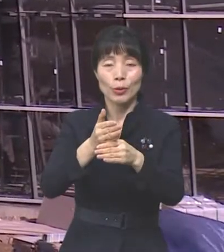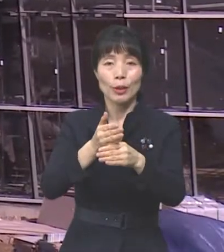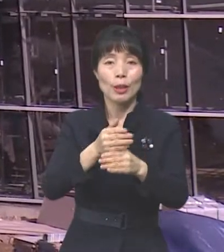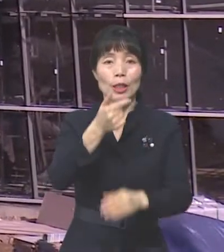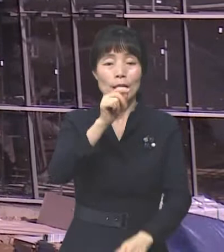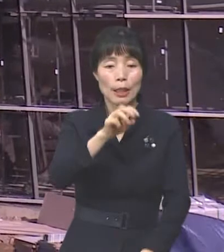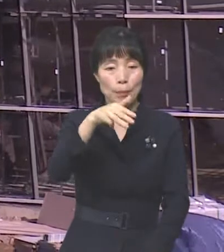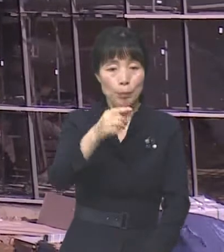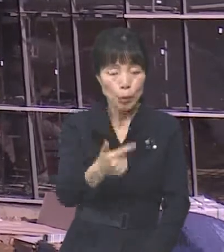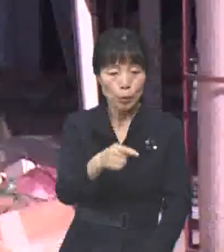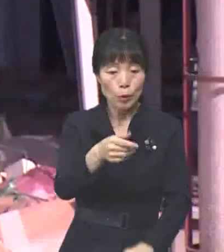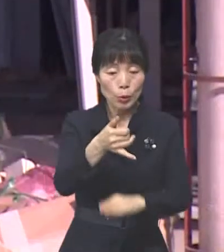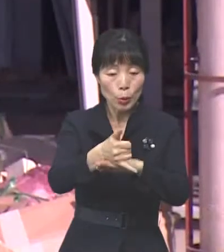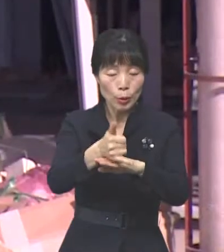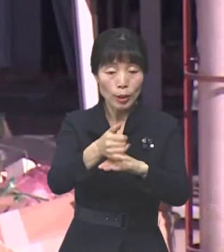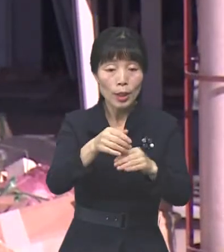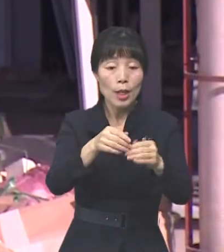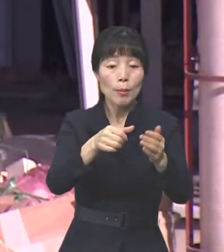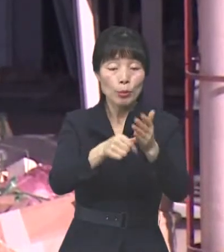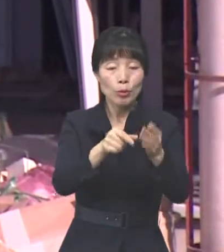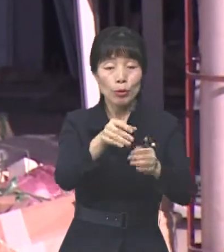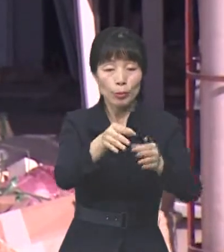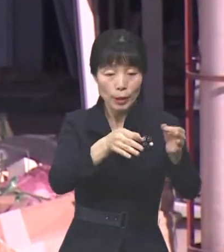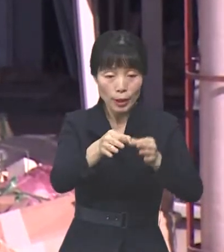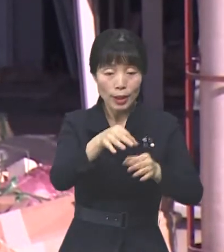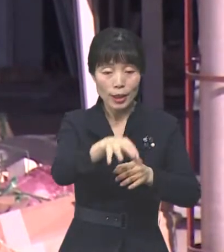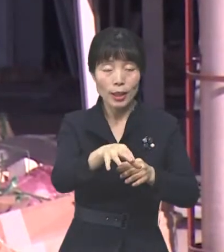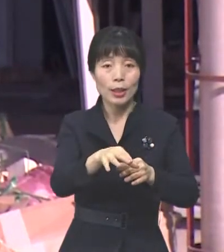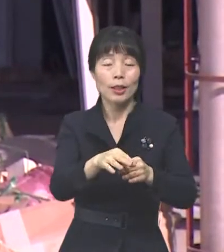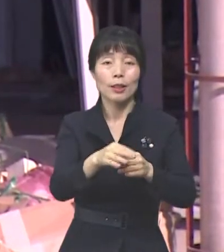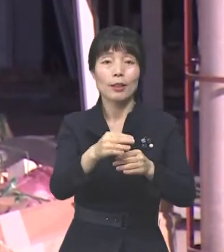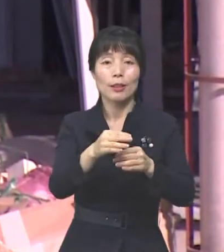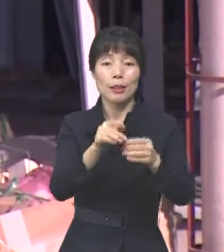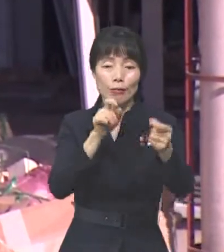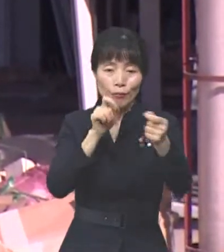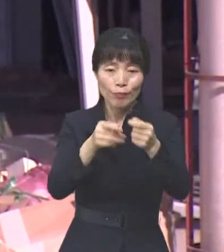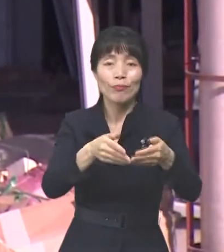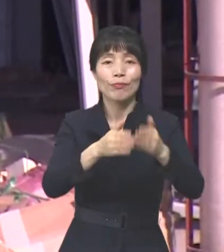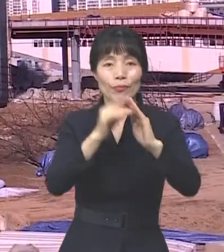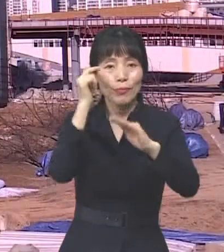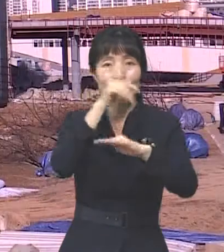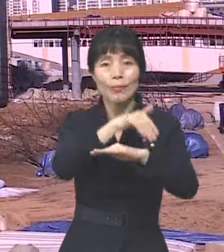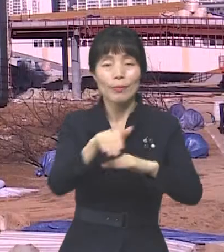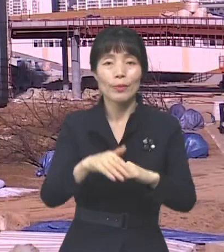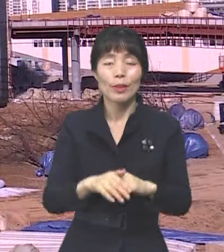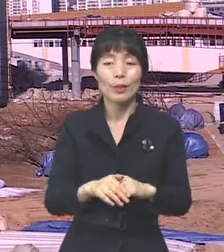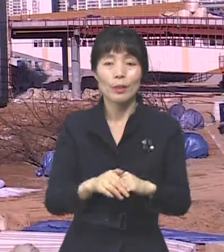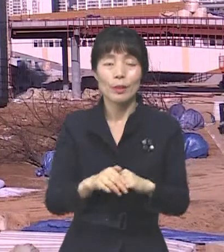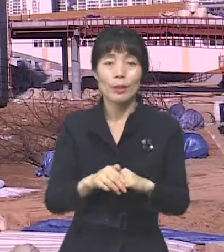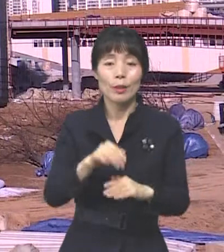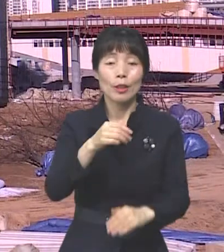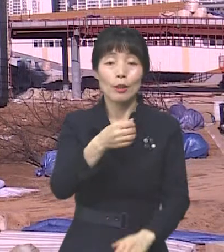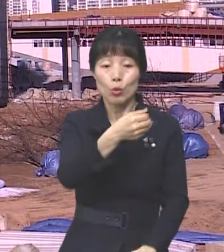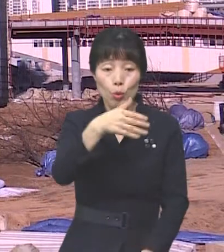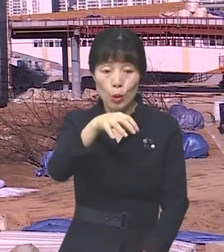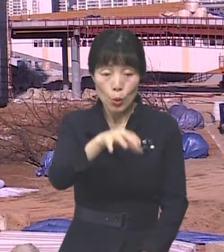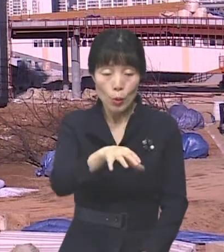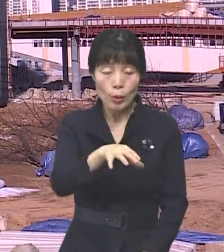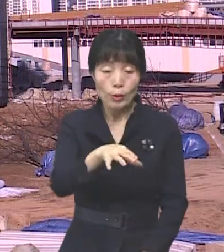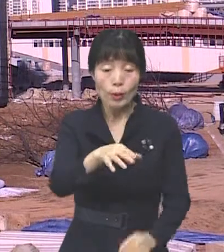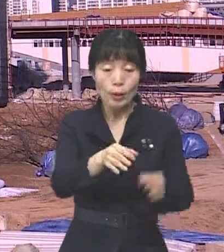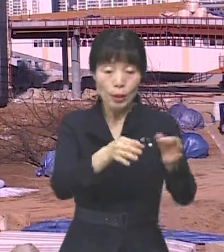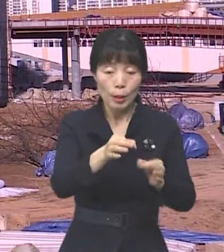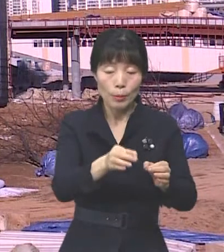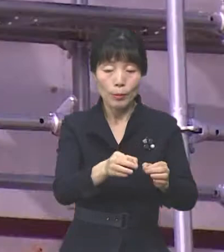남촌 농산물 도매시장은 2월에 시운전을 거쳐 준공할 예정입니다. 기존 9월 도매시장보다 면적이 3배 정도